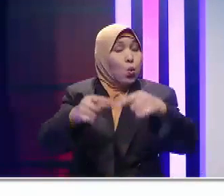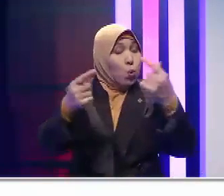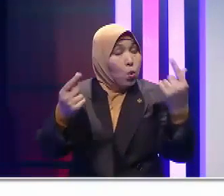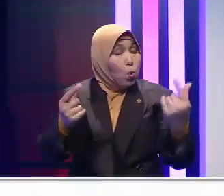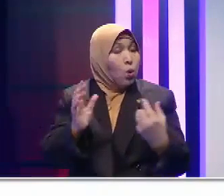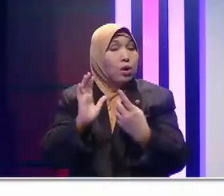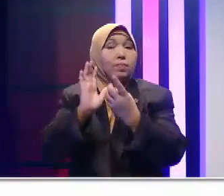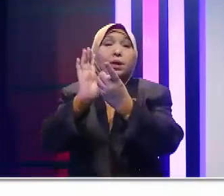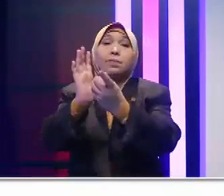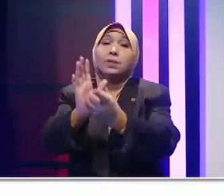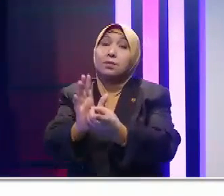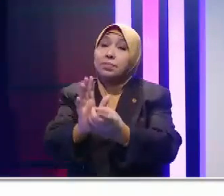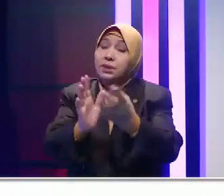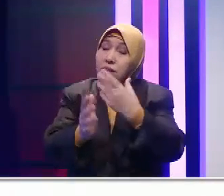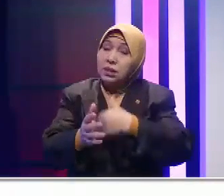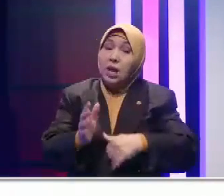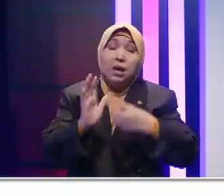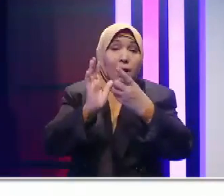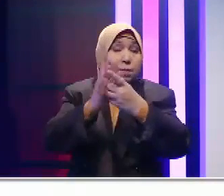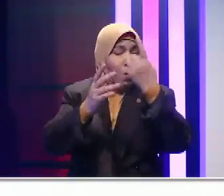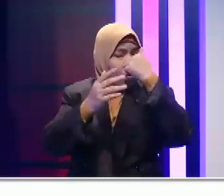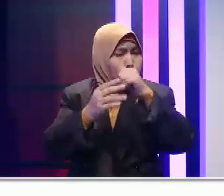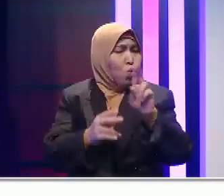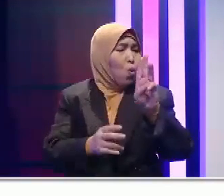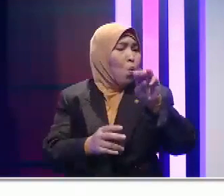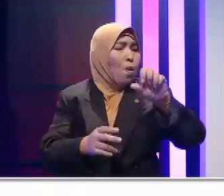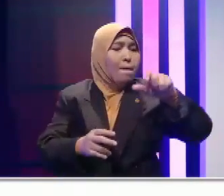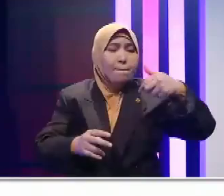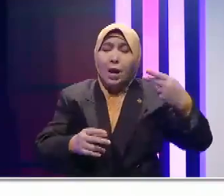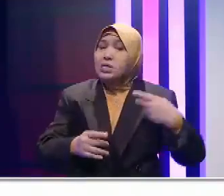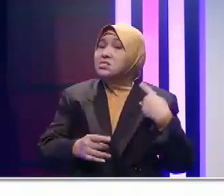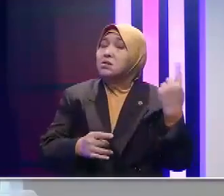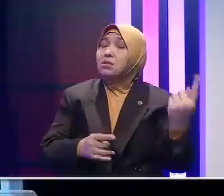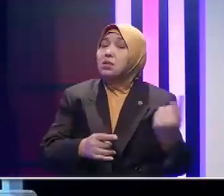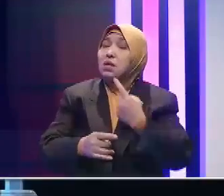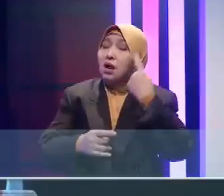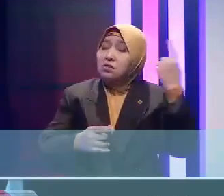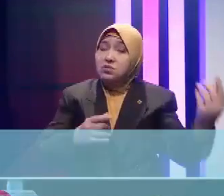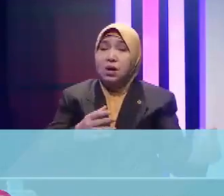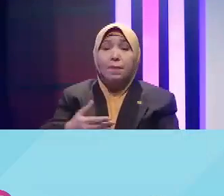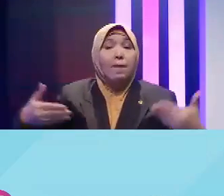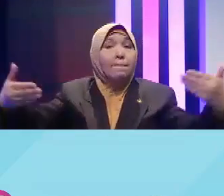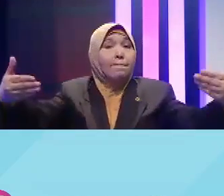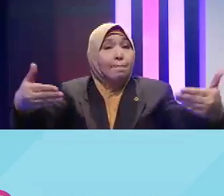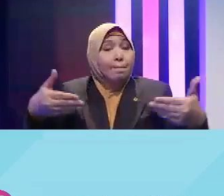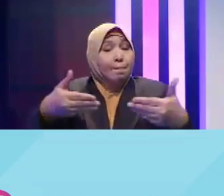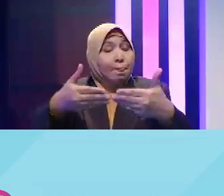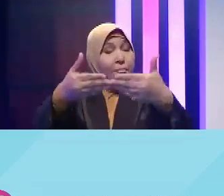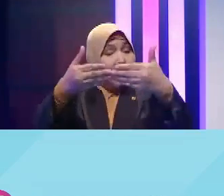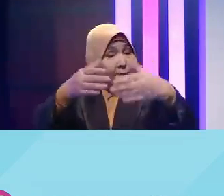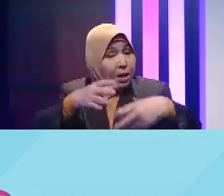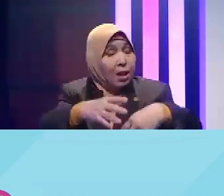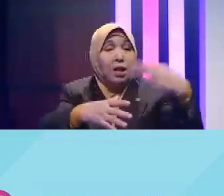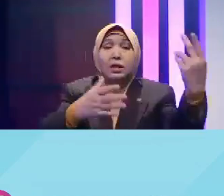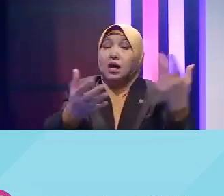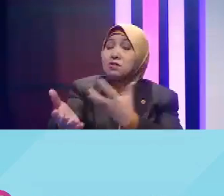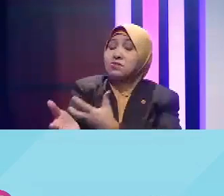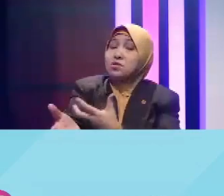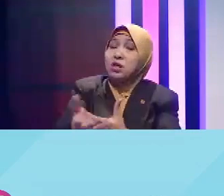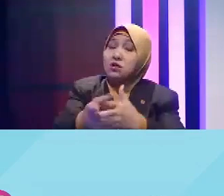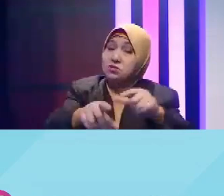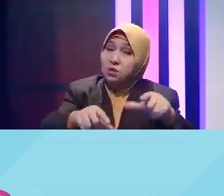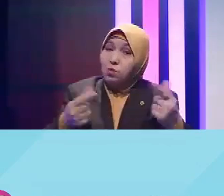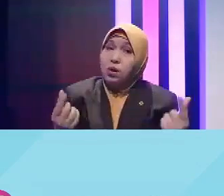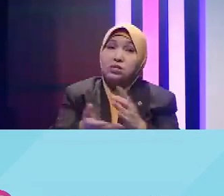wakaf dan juga infak untuk ummah. Kita senantiasa menyuburkan kesinambungan melahirkan generasi